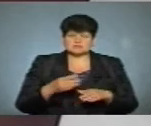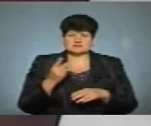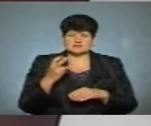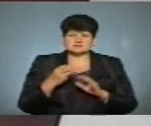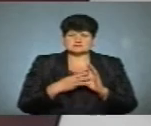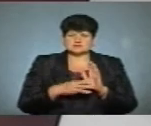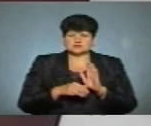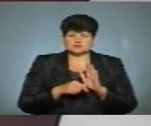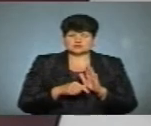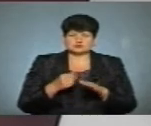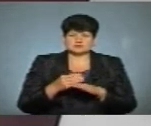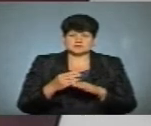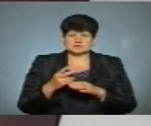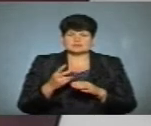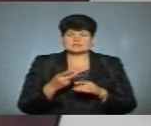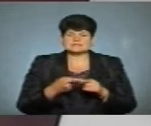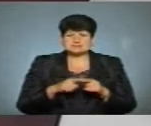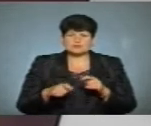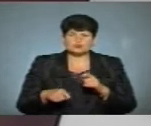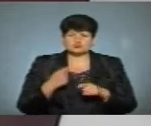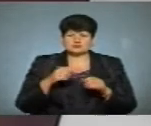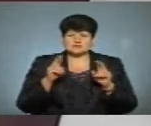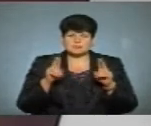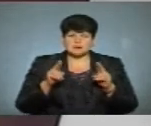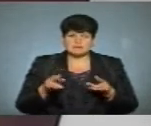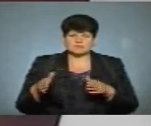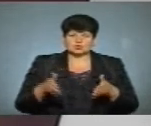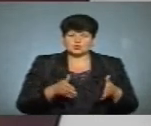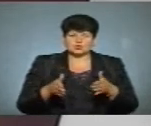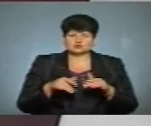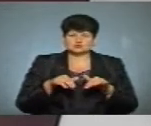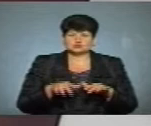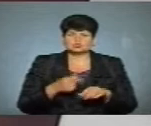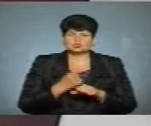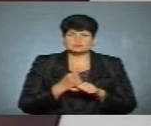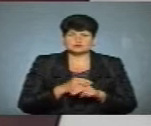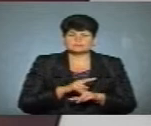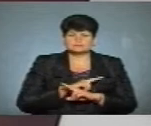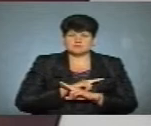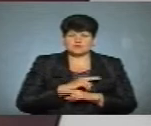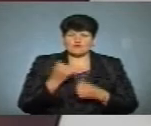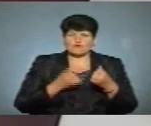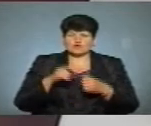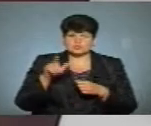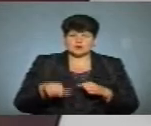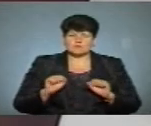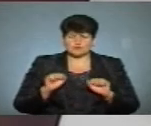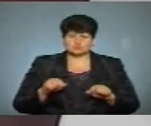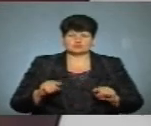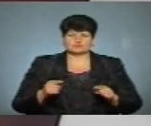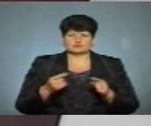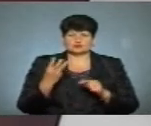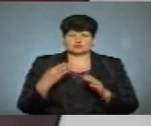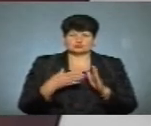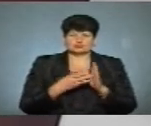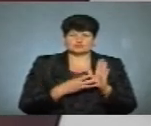286 статті Кримінального кодексу України – це порушення правил дорожнього руху, що спричинило смерть. Водія можуть ув'язнити від 3 до 8